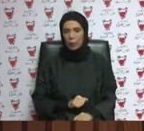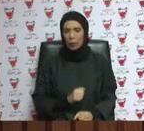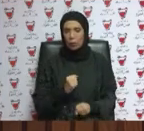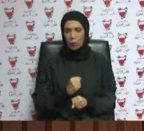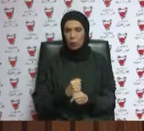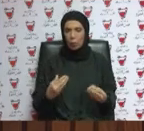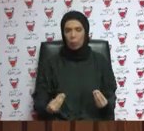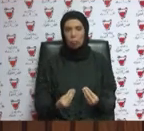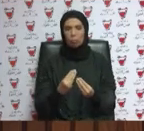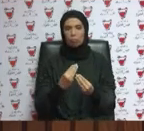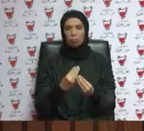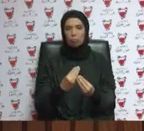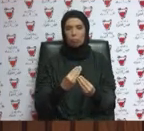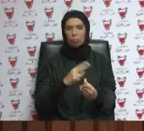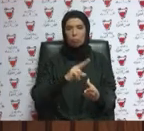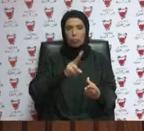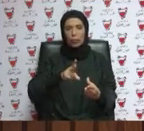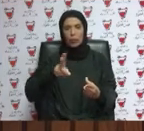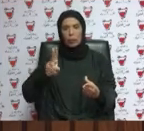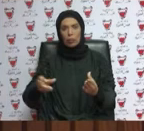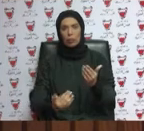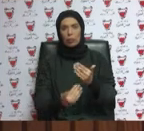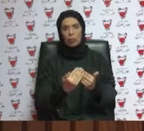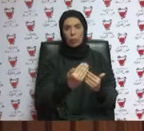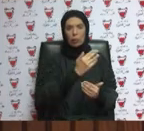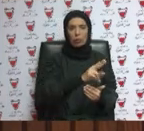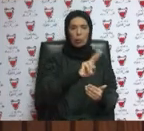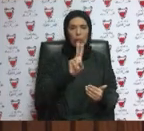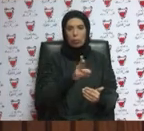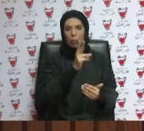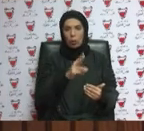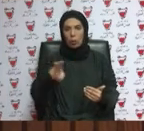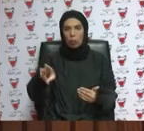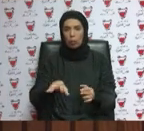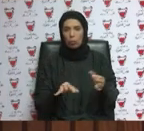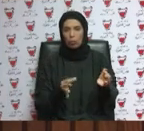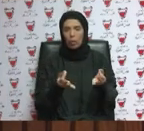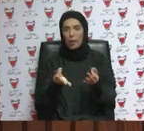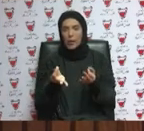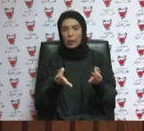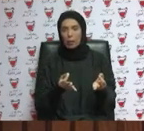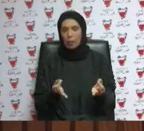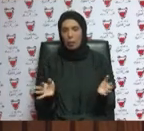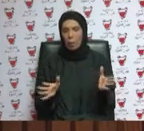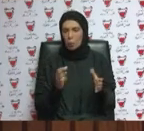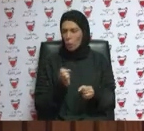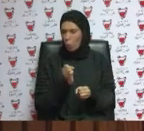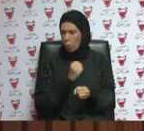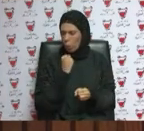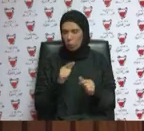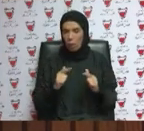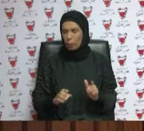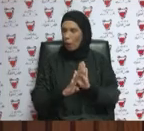وفق معطيات، والمعطيات تتغير، تستجد امور، تتغير امور، فتتغير الخطط. يجب ان ما نربك عملهم معالي الرئيس ونكون